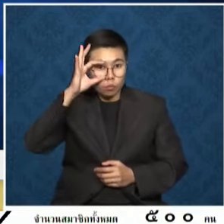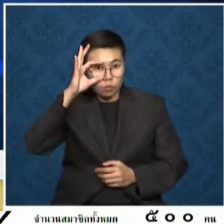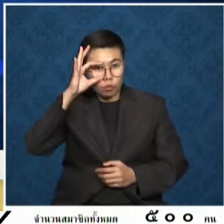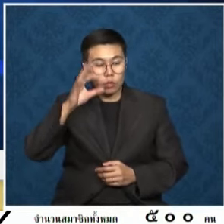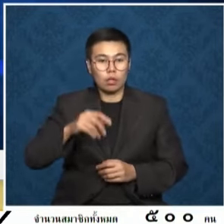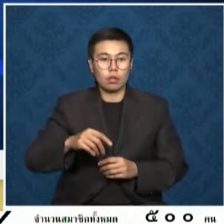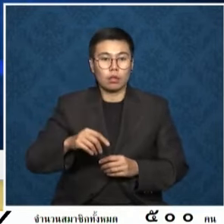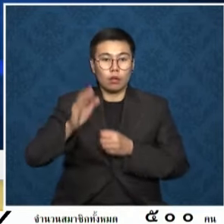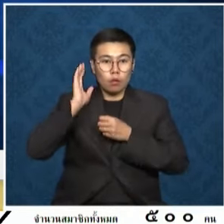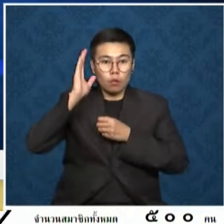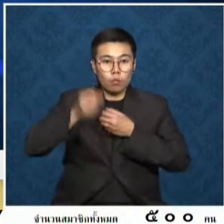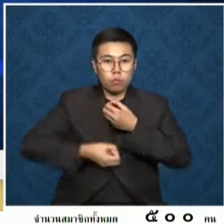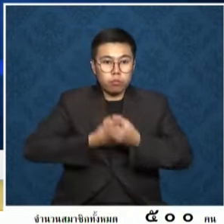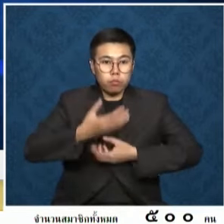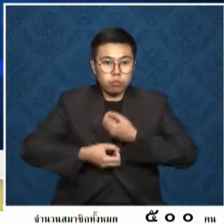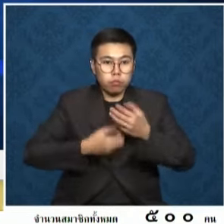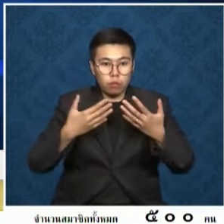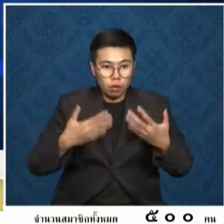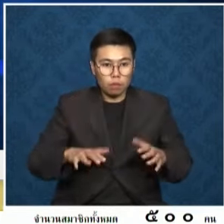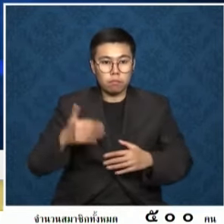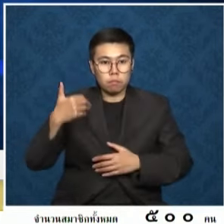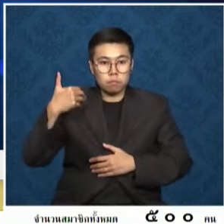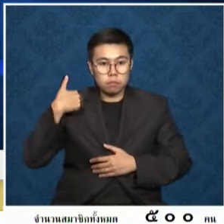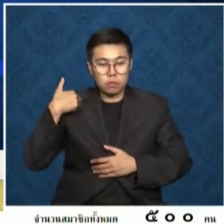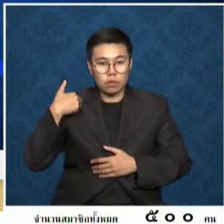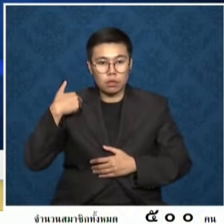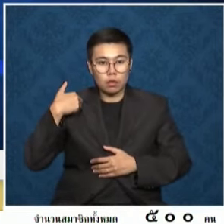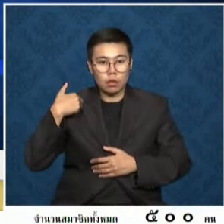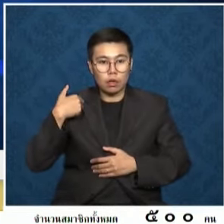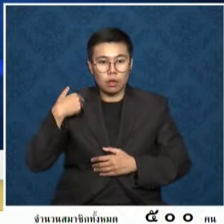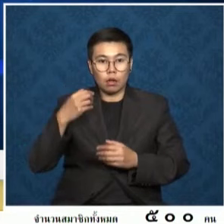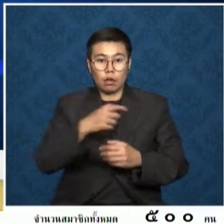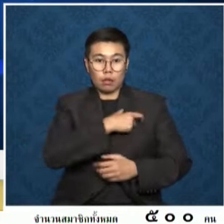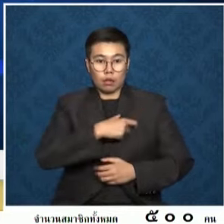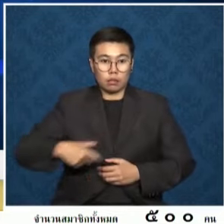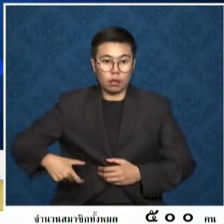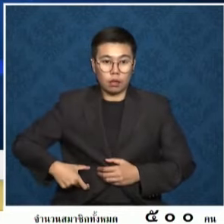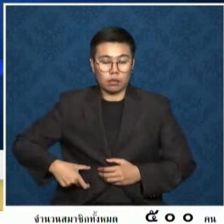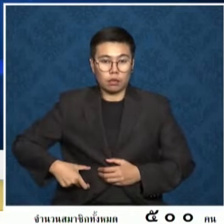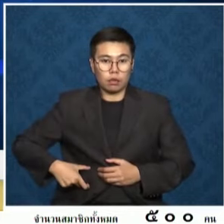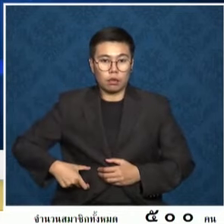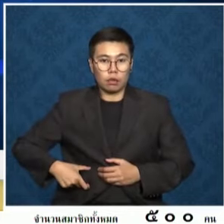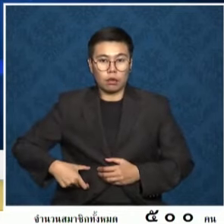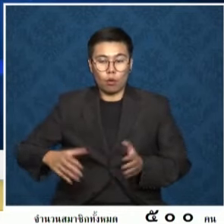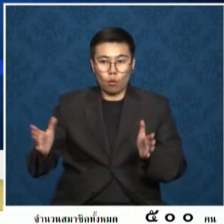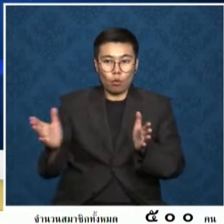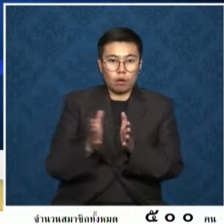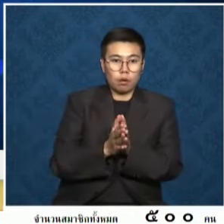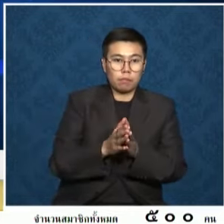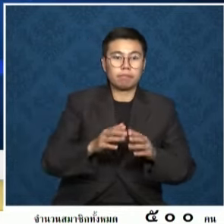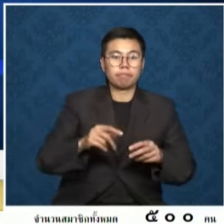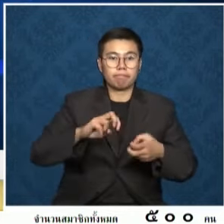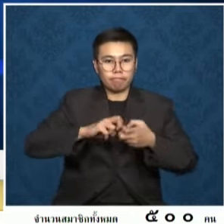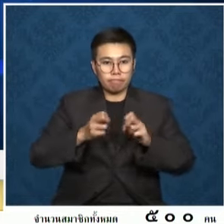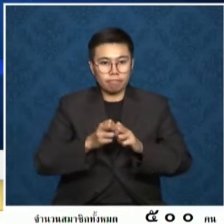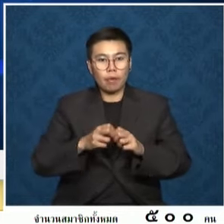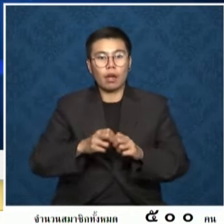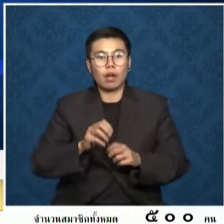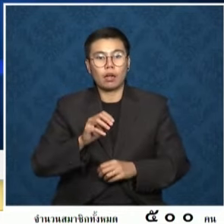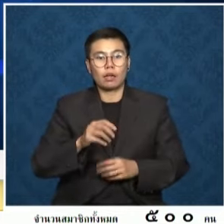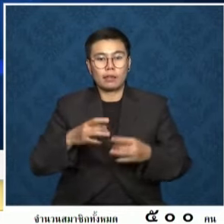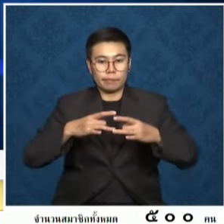ไปแล้วว่ามีการดึงสถาบันพระมหากษัตริย์เข้ามาอยู่ในใจกลางปัญหาของความขัด